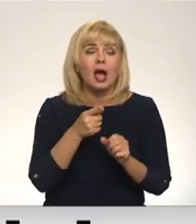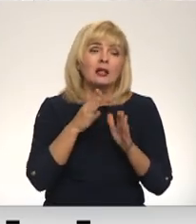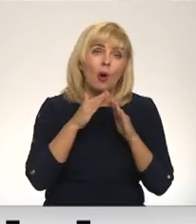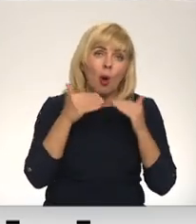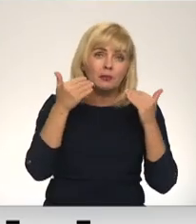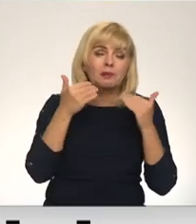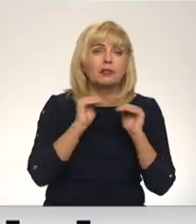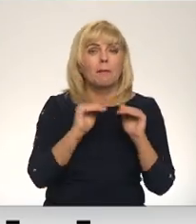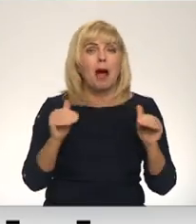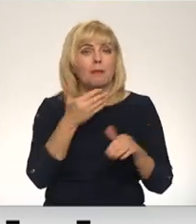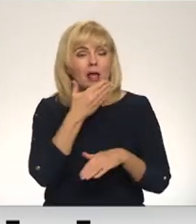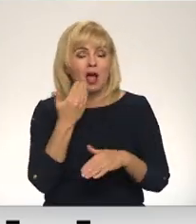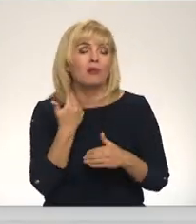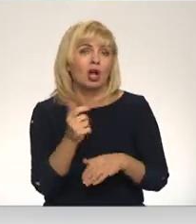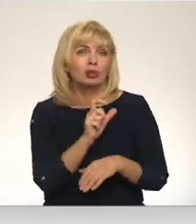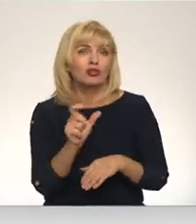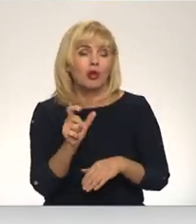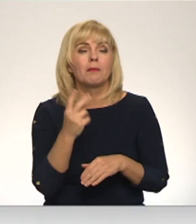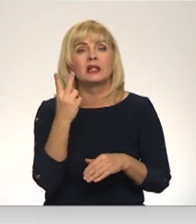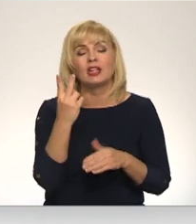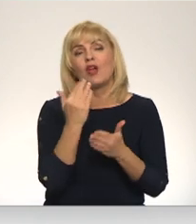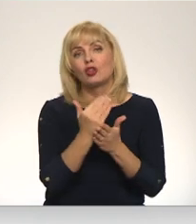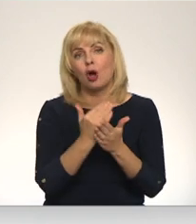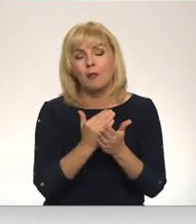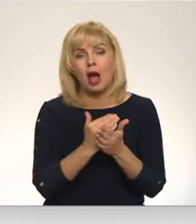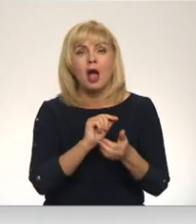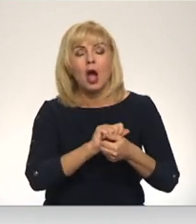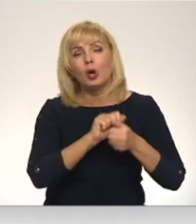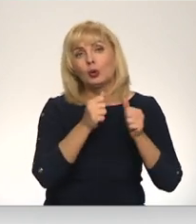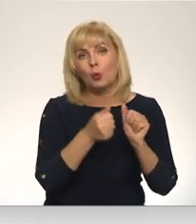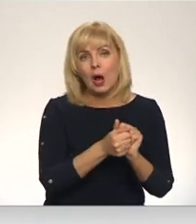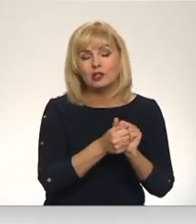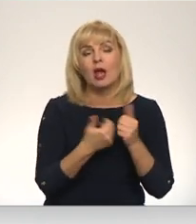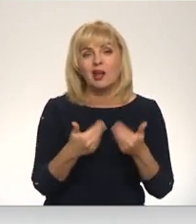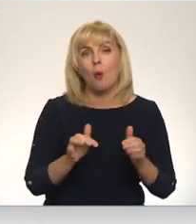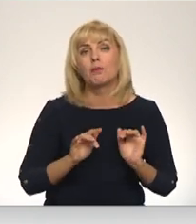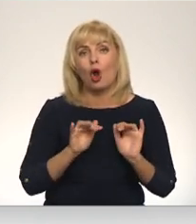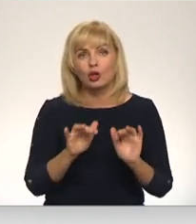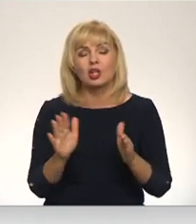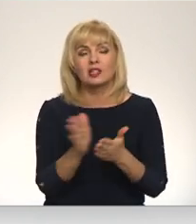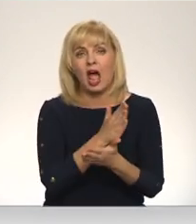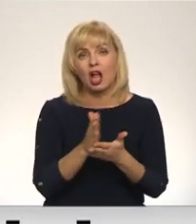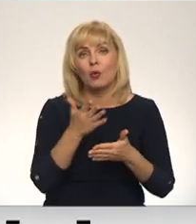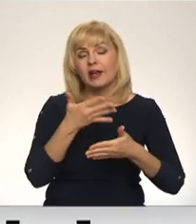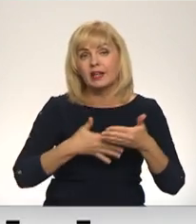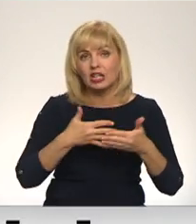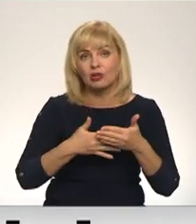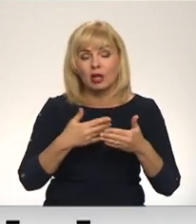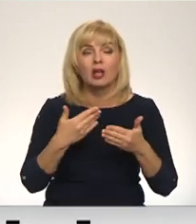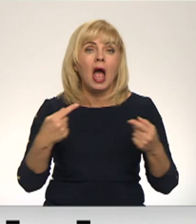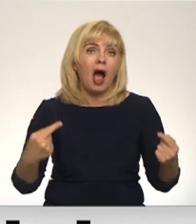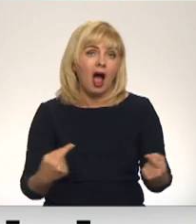pamata neesot. Šobrīd ir 2 normatīvo aktu grozījumi procesā, kas daļēji risina šos jautājumus, kas